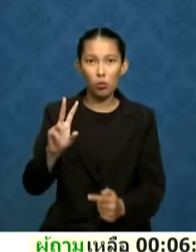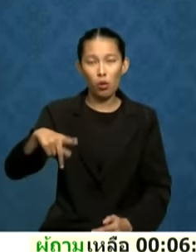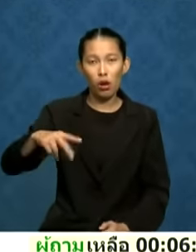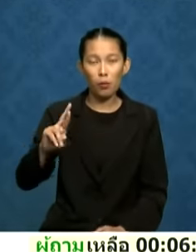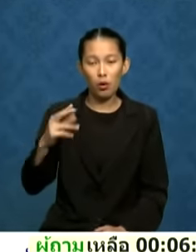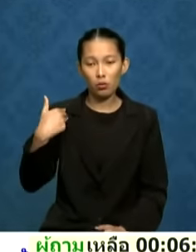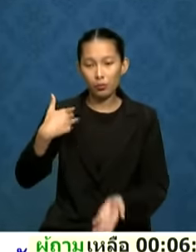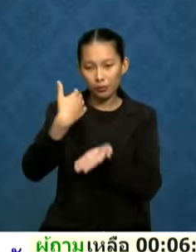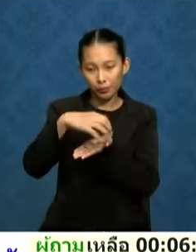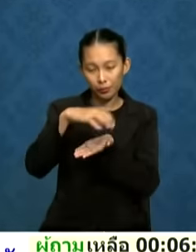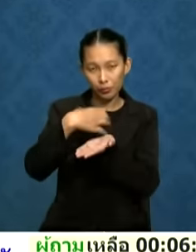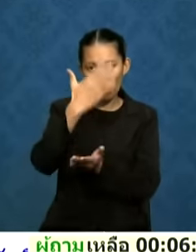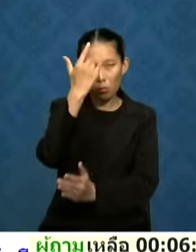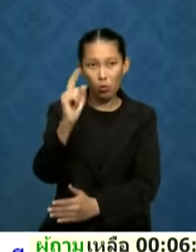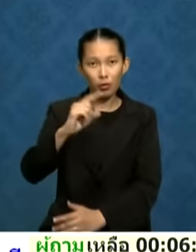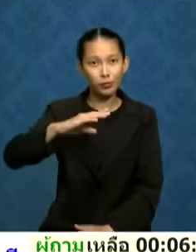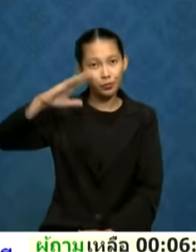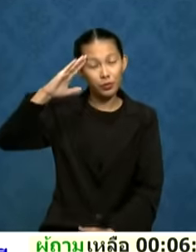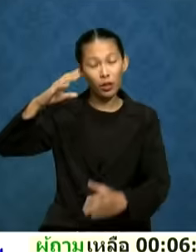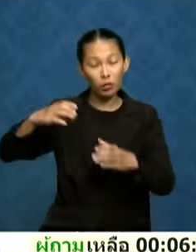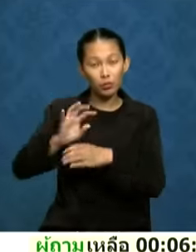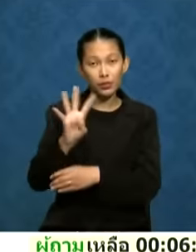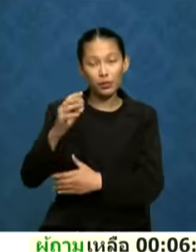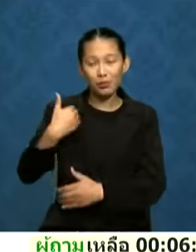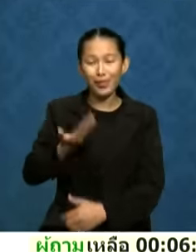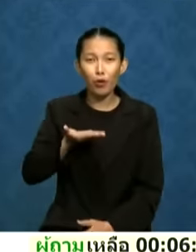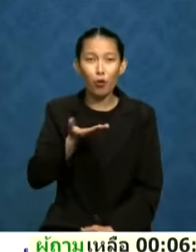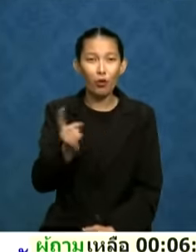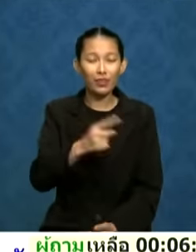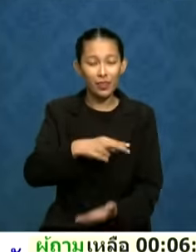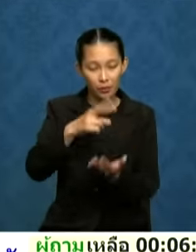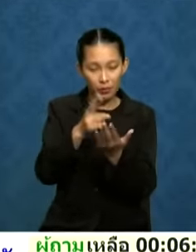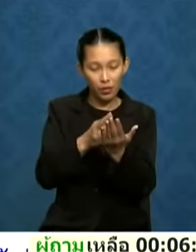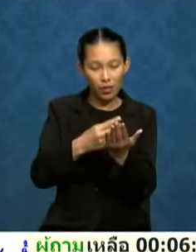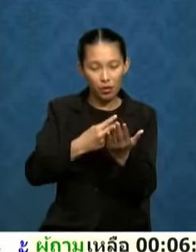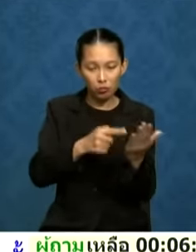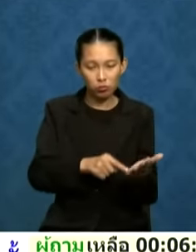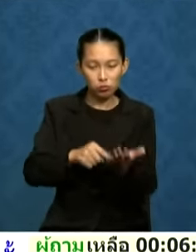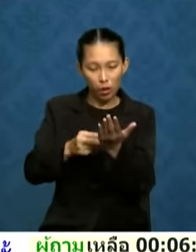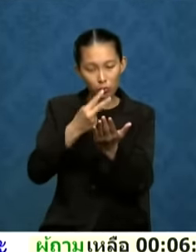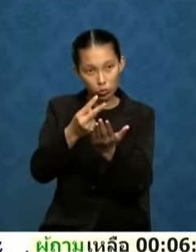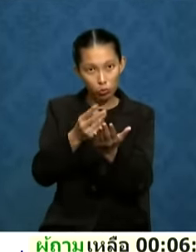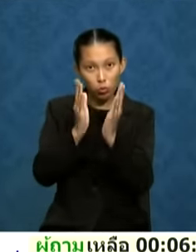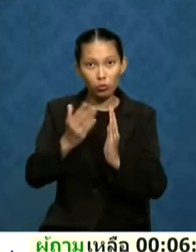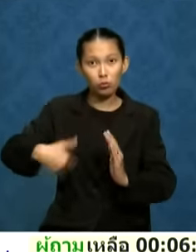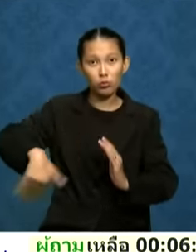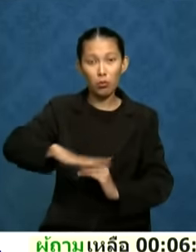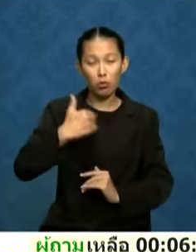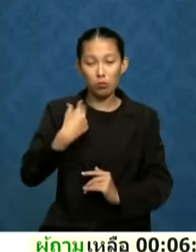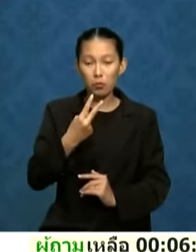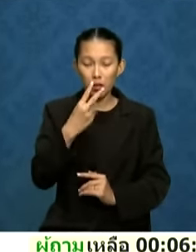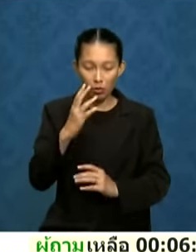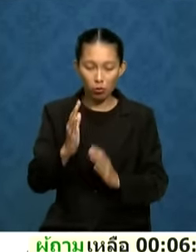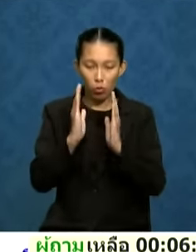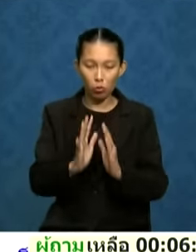มีการรายงานตรนั้ั้ดูว่า ทกคนได้เห็นแล้วกมีการนำเรีคน